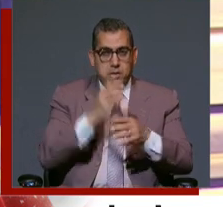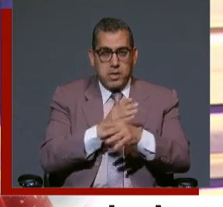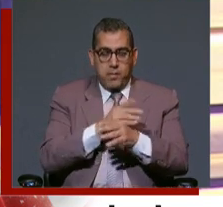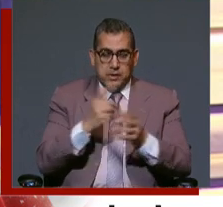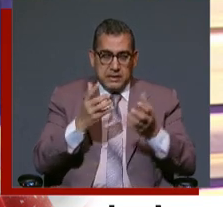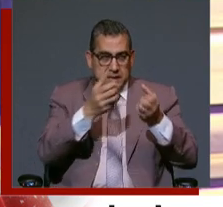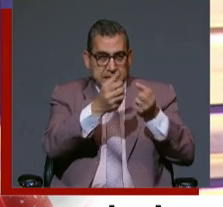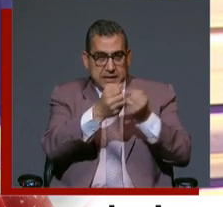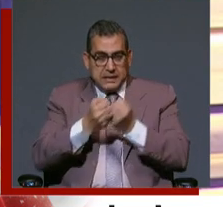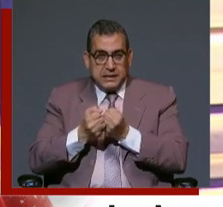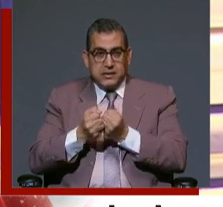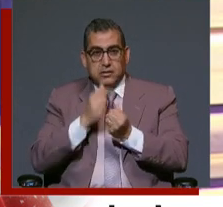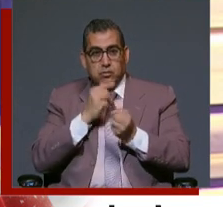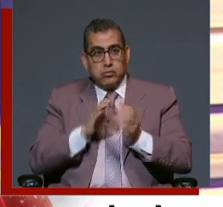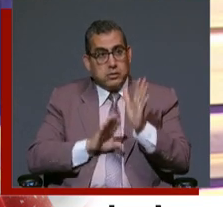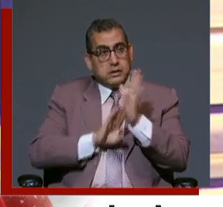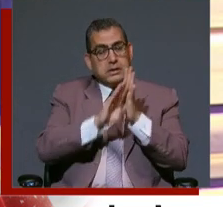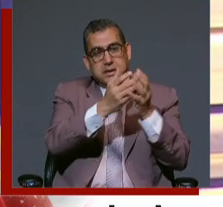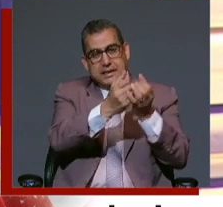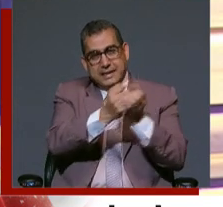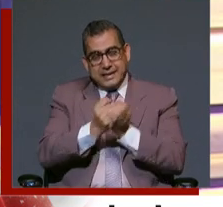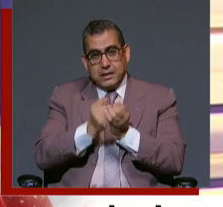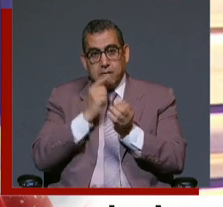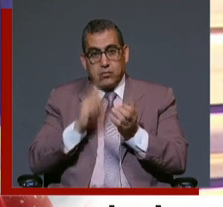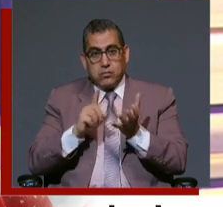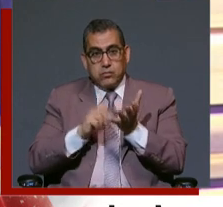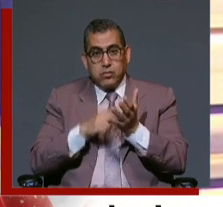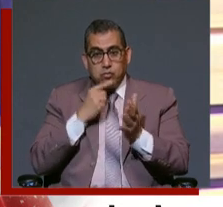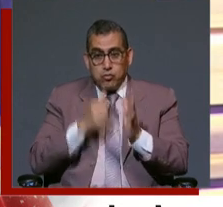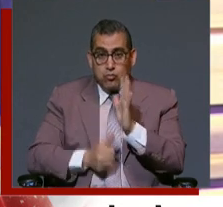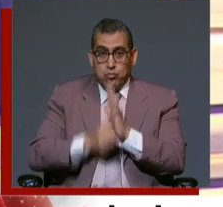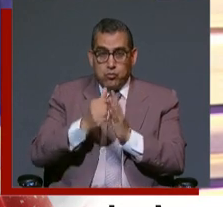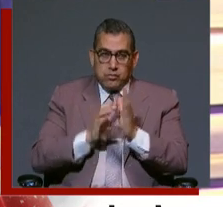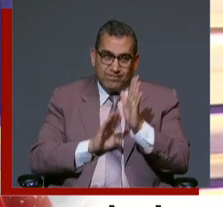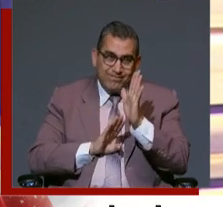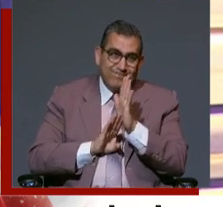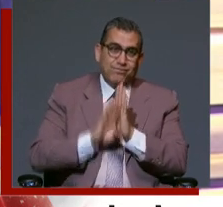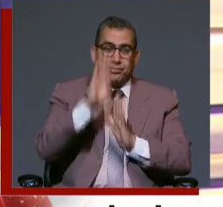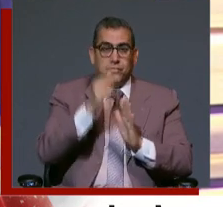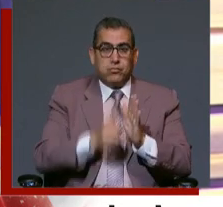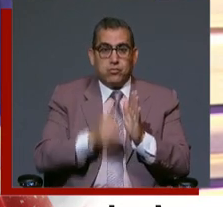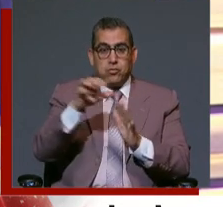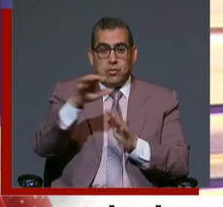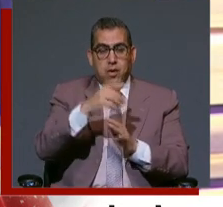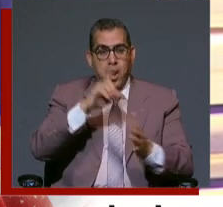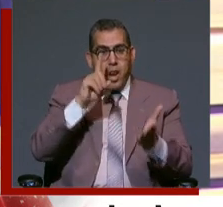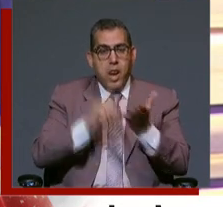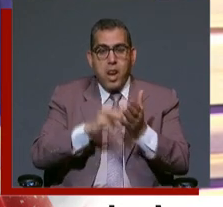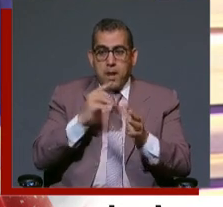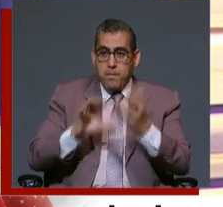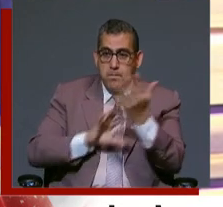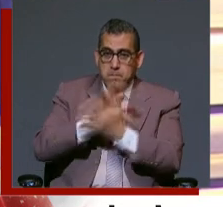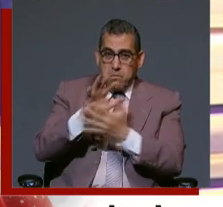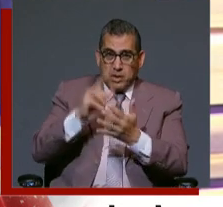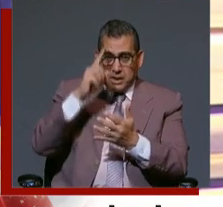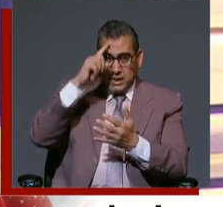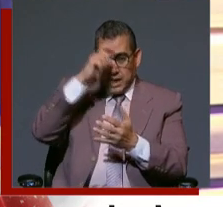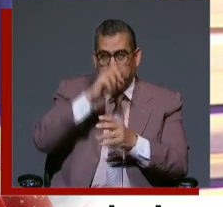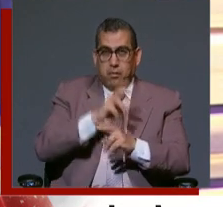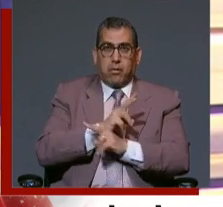من التحديات وكثير من المشكلات، لكن الناجحين في هذا العالم هم من يحولون هذه الصعوبات